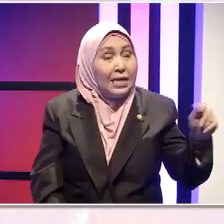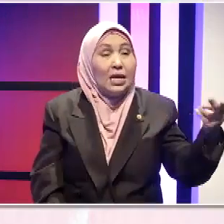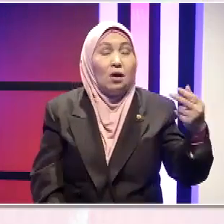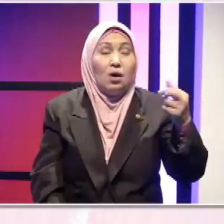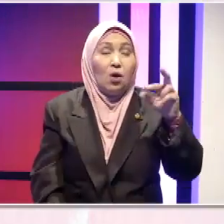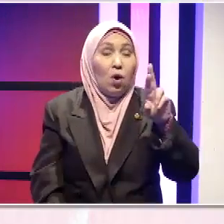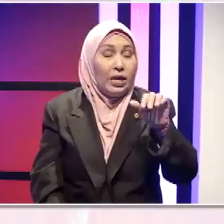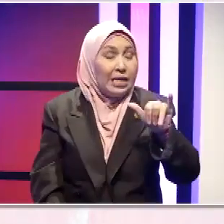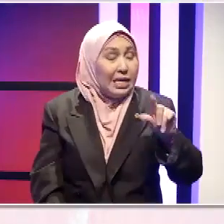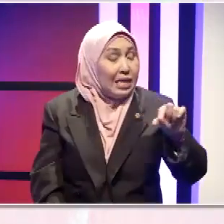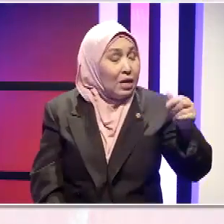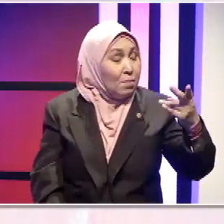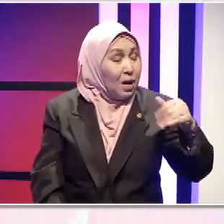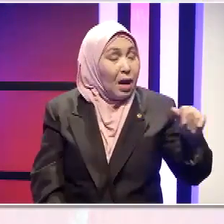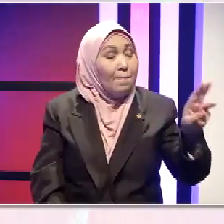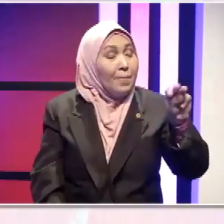Gill